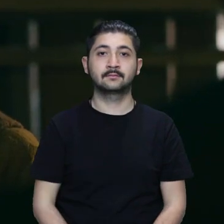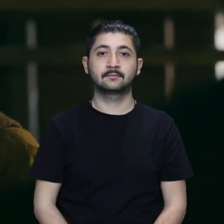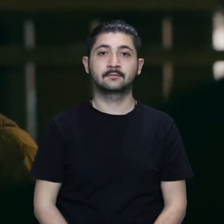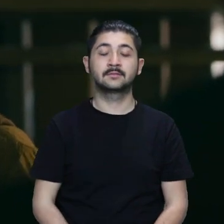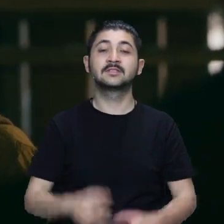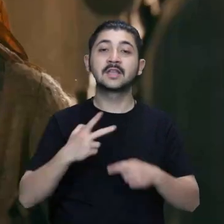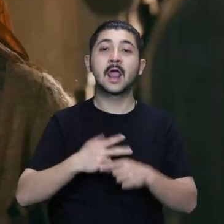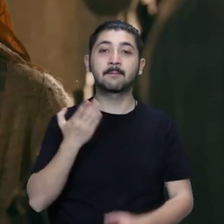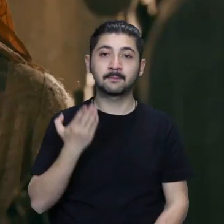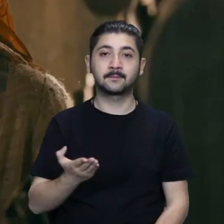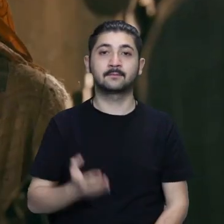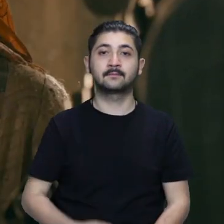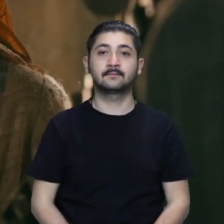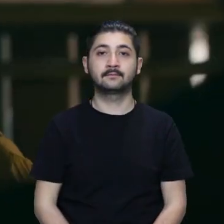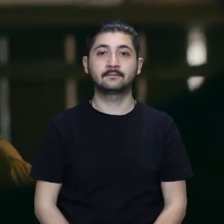Zeynep.